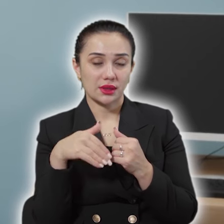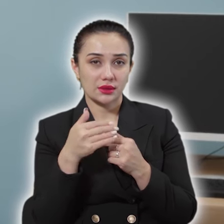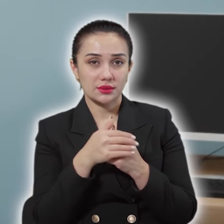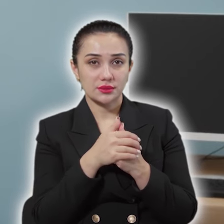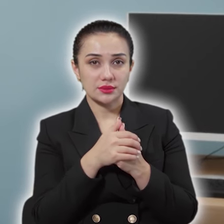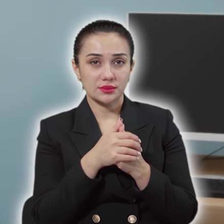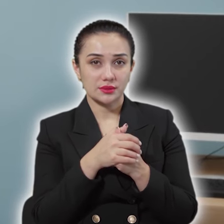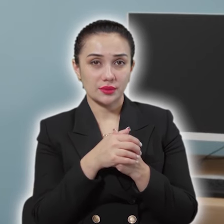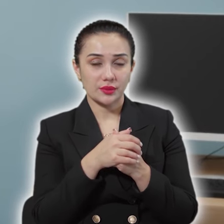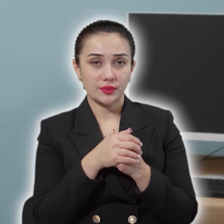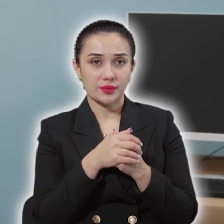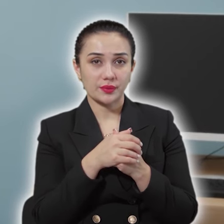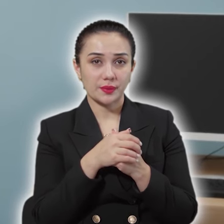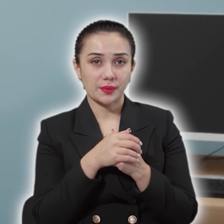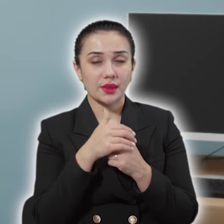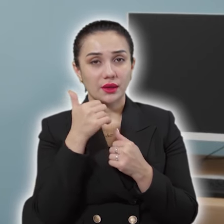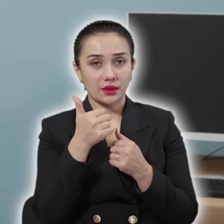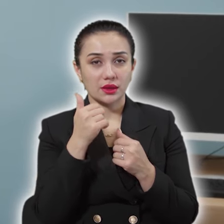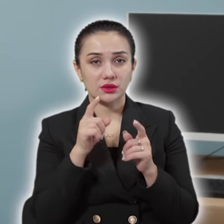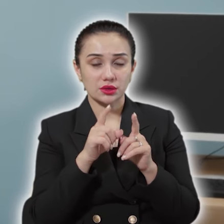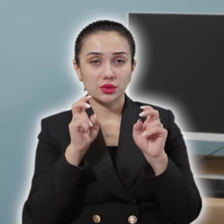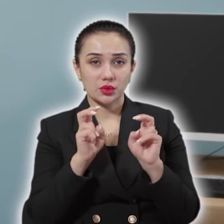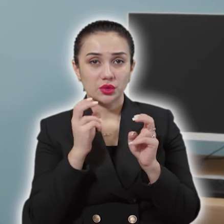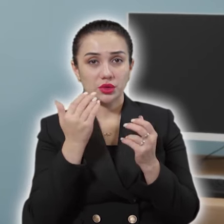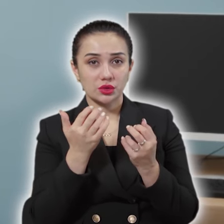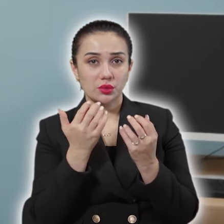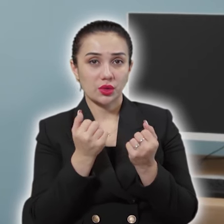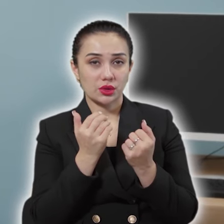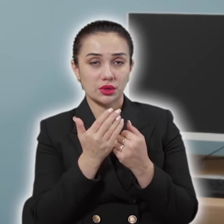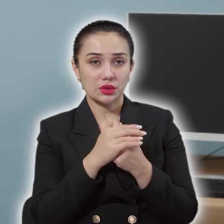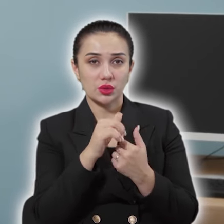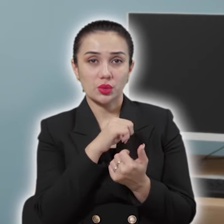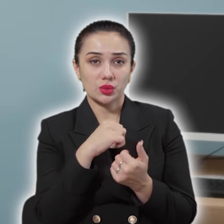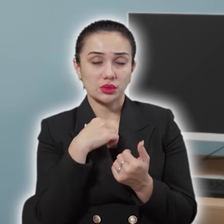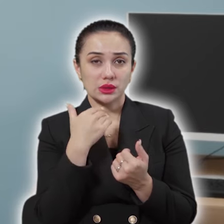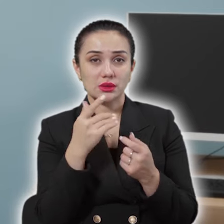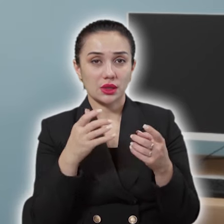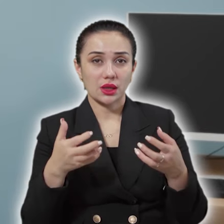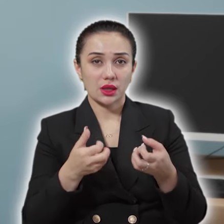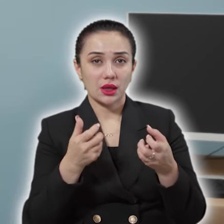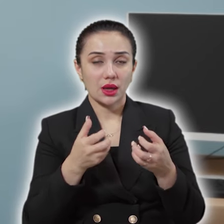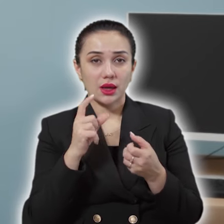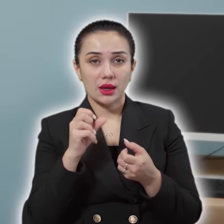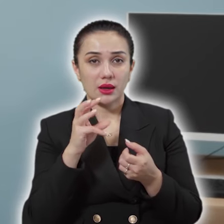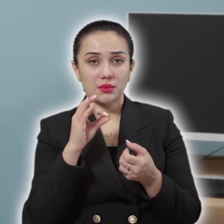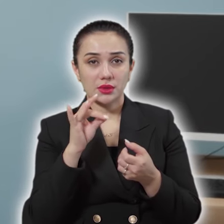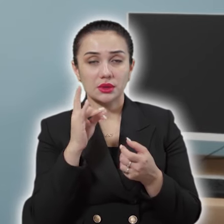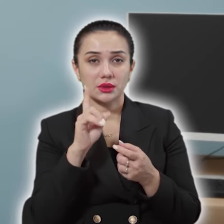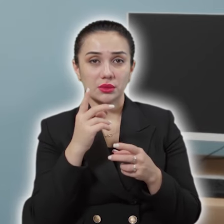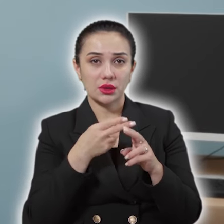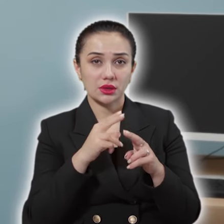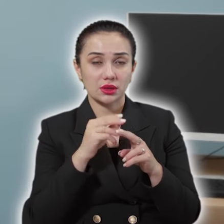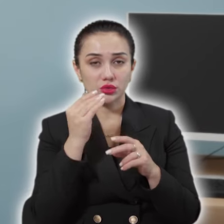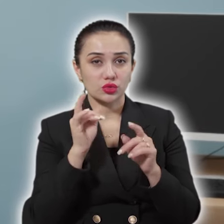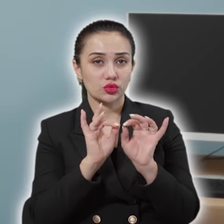mayli qizlar. Qani, yaxshilab o'rnashib olinglarchi. O'zi sizlarga xamir nima ekanligini tushuntirishim